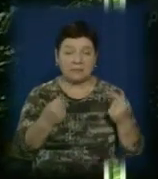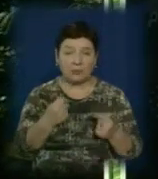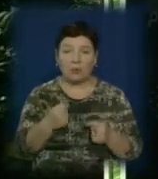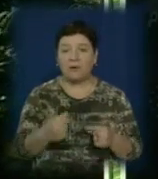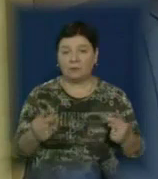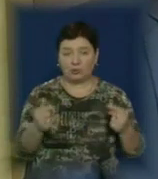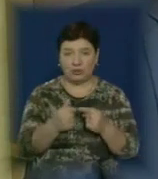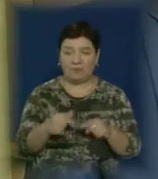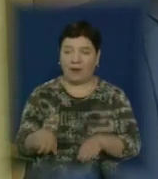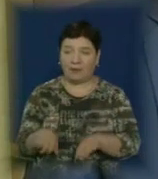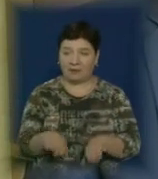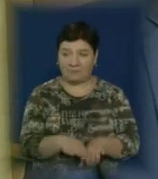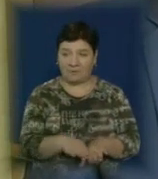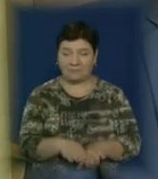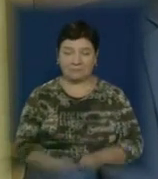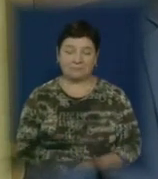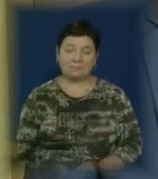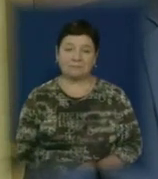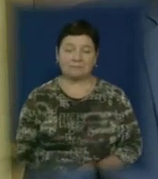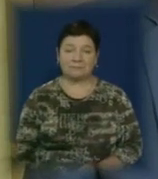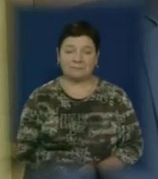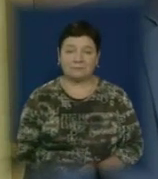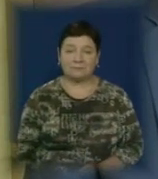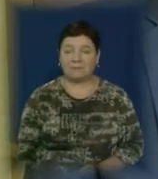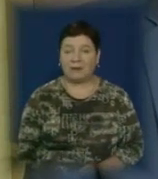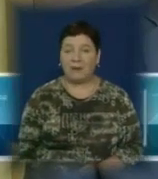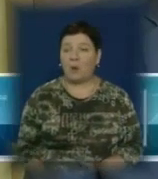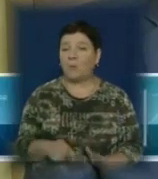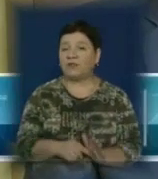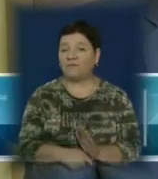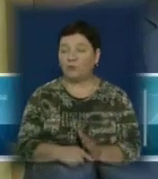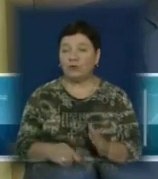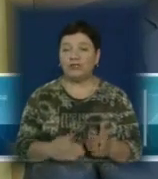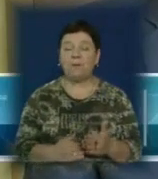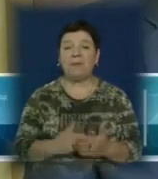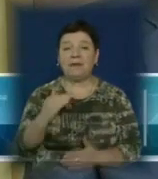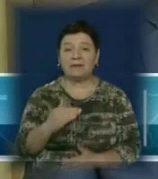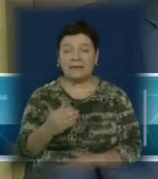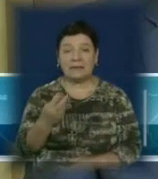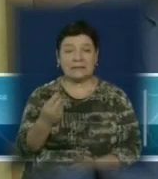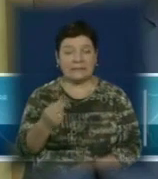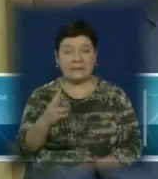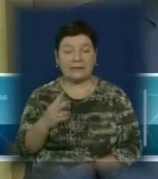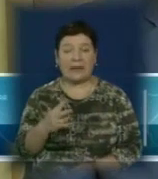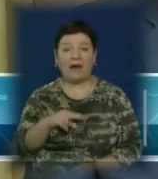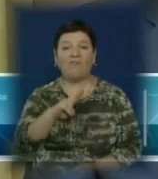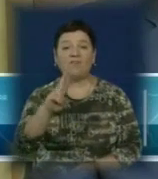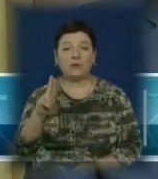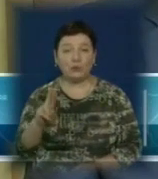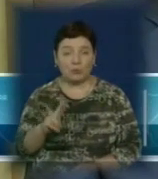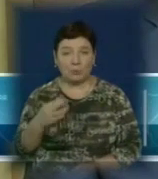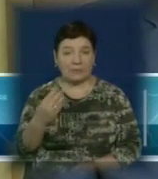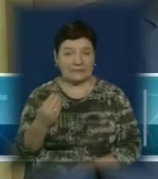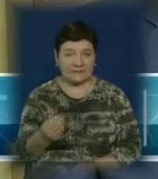обґрунтованого рівня. Не секрет, що мотивуючи підняття цін ринком на валютному, скачком